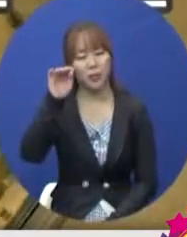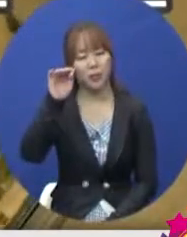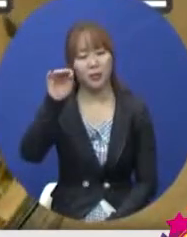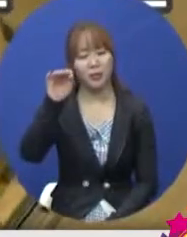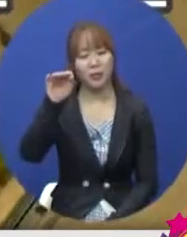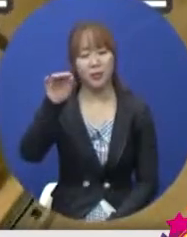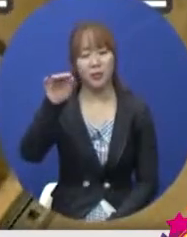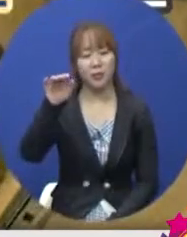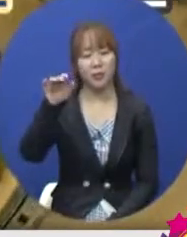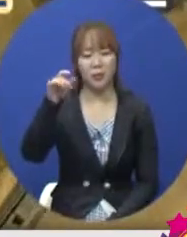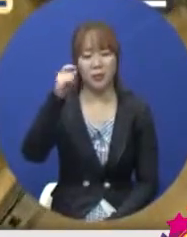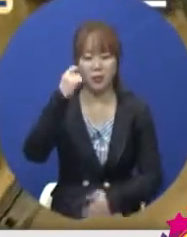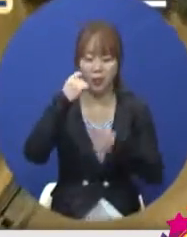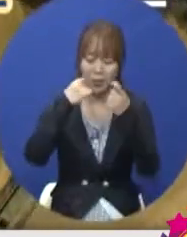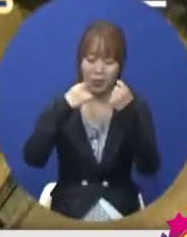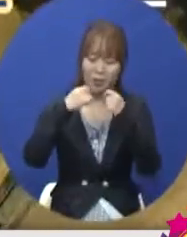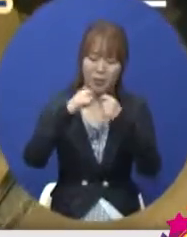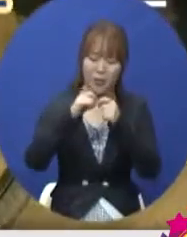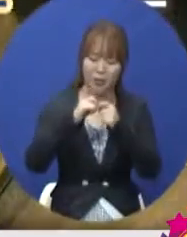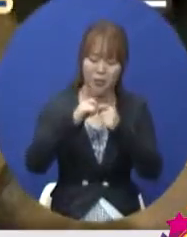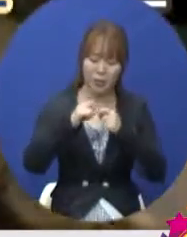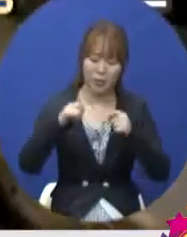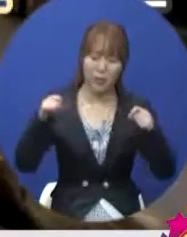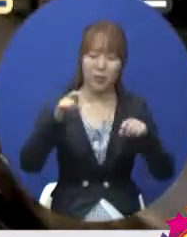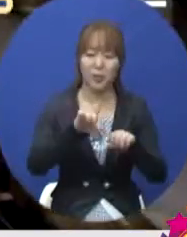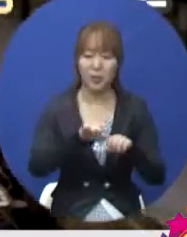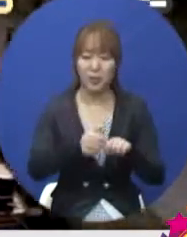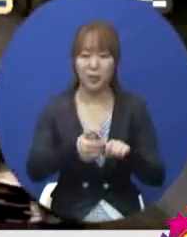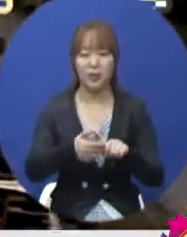그리움에 적셔진 긴 세월